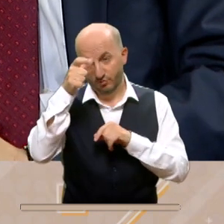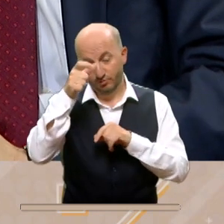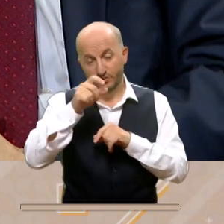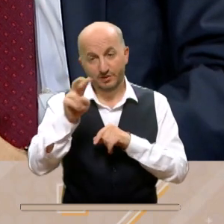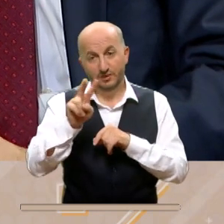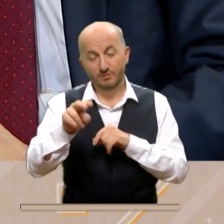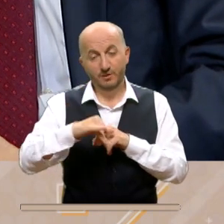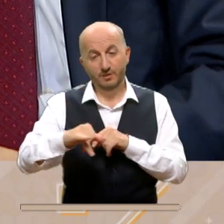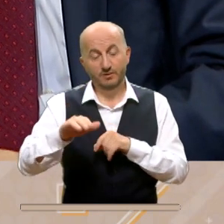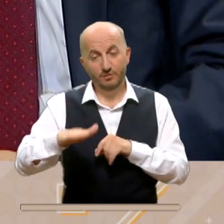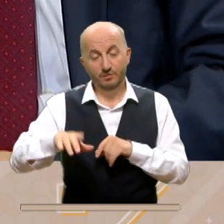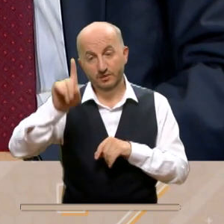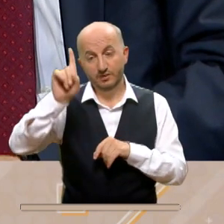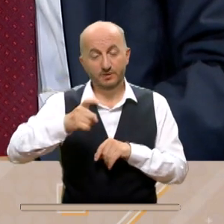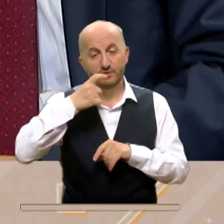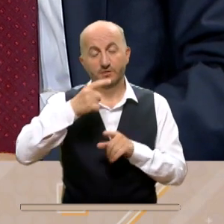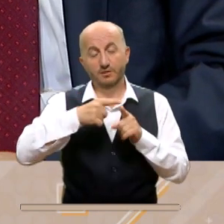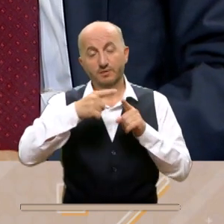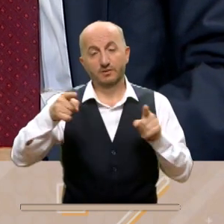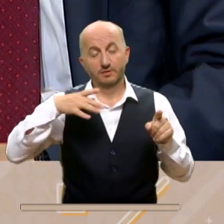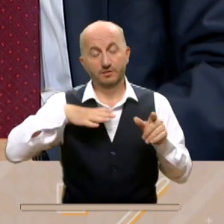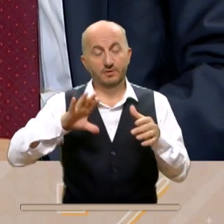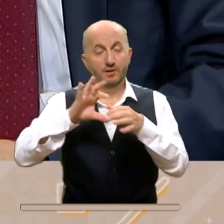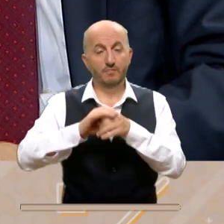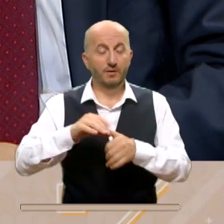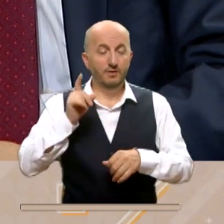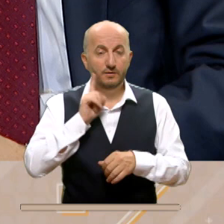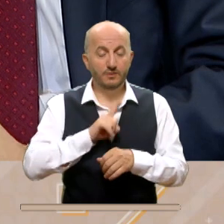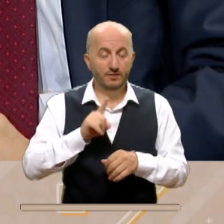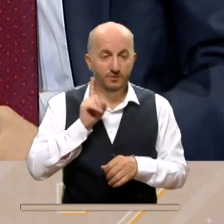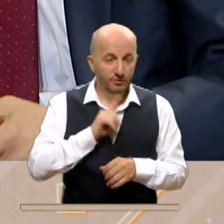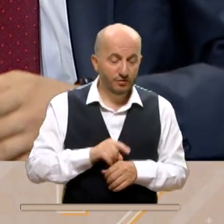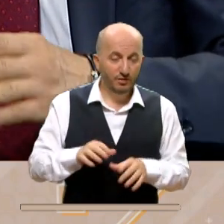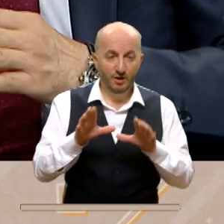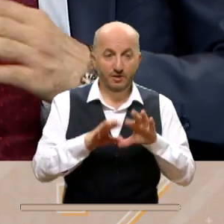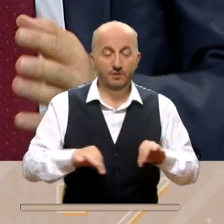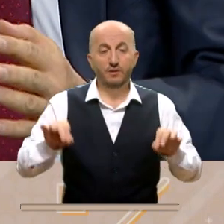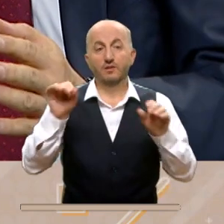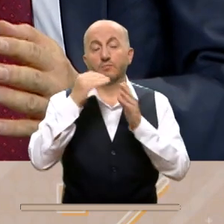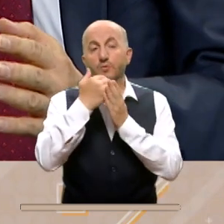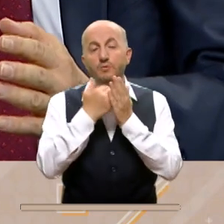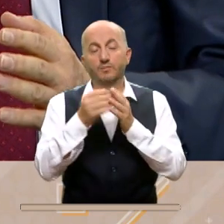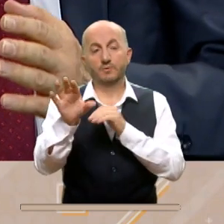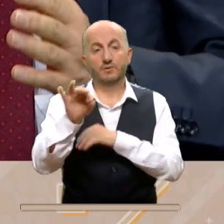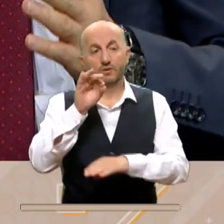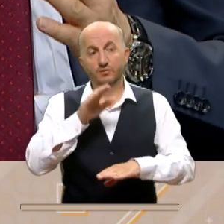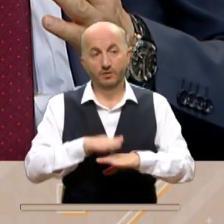yakın öğrencimiz ilk yıldan itibaren isteğe bağlı İngilizce hazırlık programı tercih ettiler. Çok başarılı bir şekilde